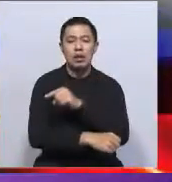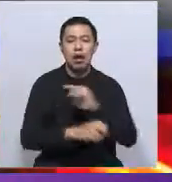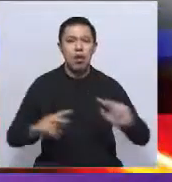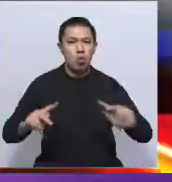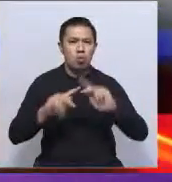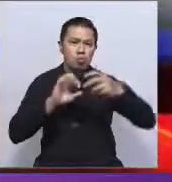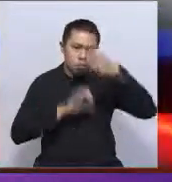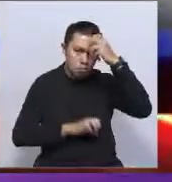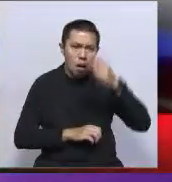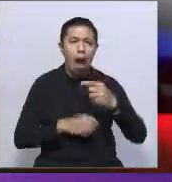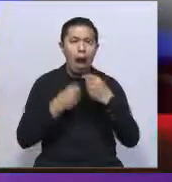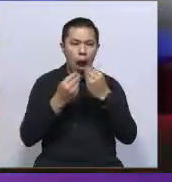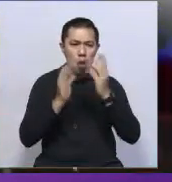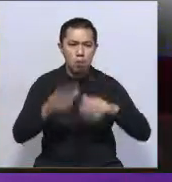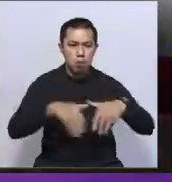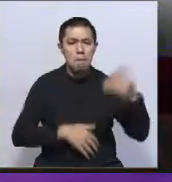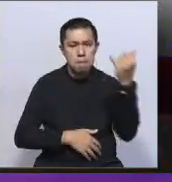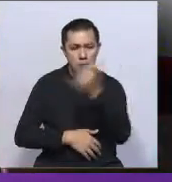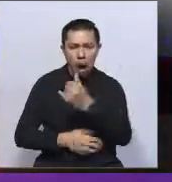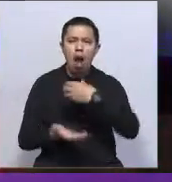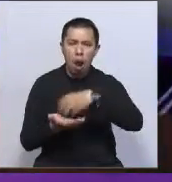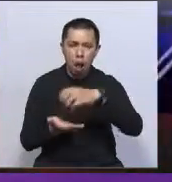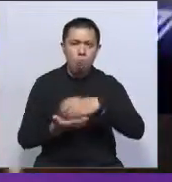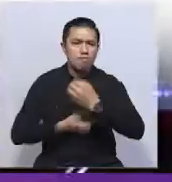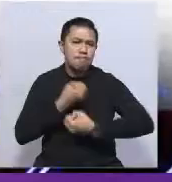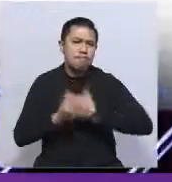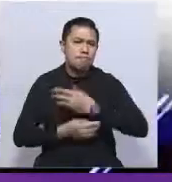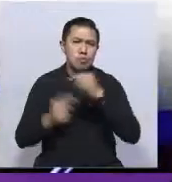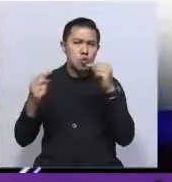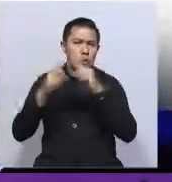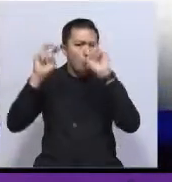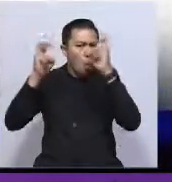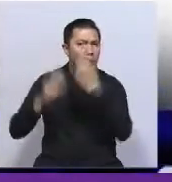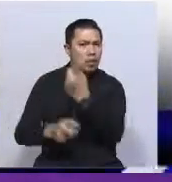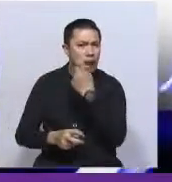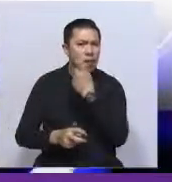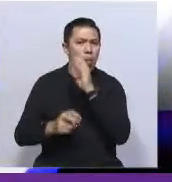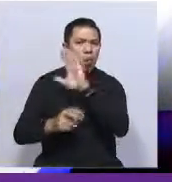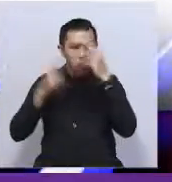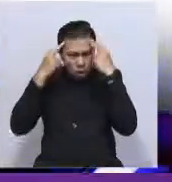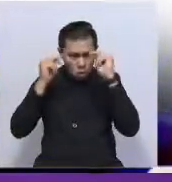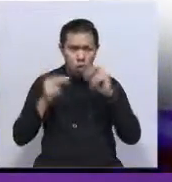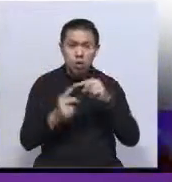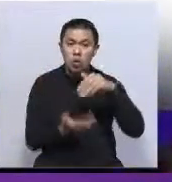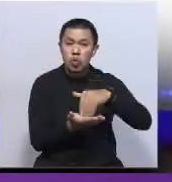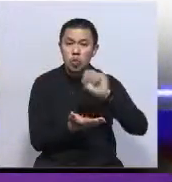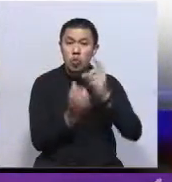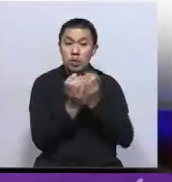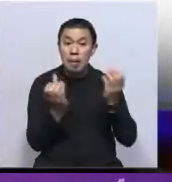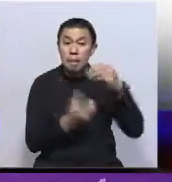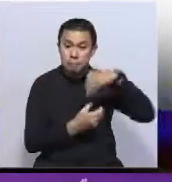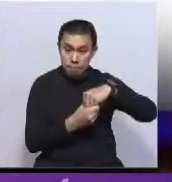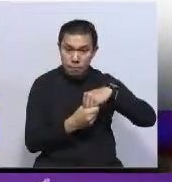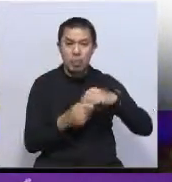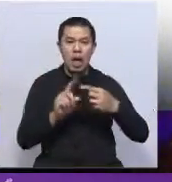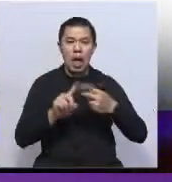าชนเดินทางมาแสดงความคิดเห็นเกี่ยวกับคำถามของนายกรัฐมนตรีผ่านทางศูนย์ดำรงธรรมประจำกระทรวงและสำ